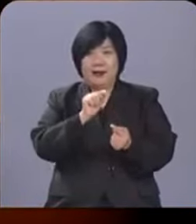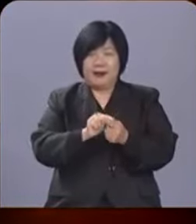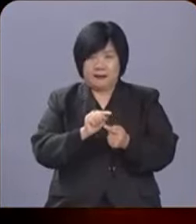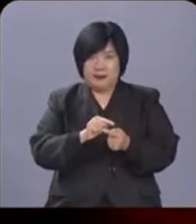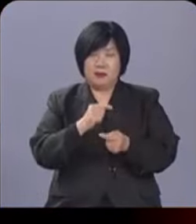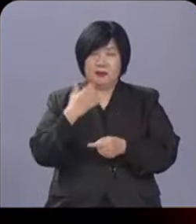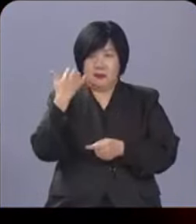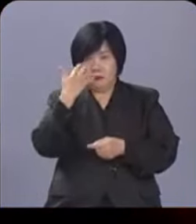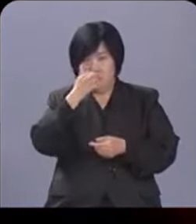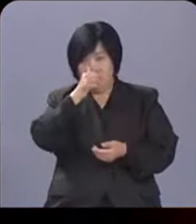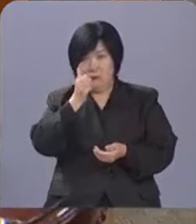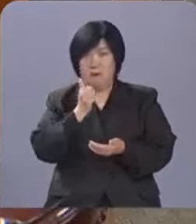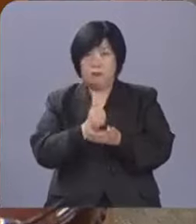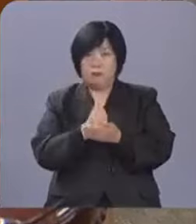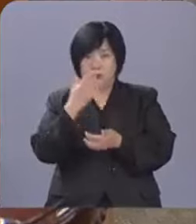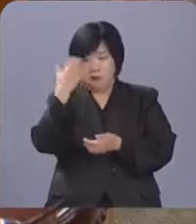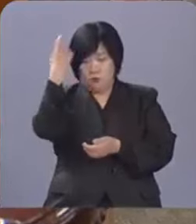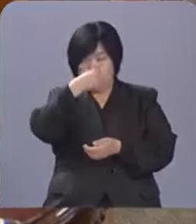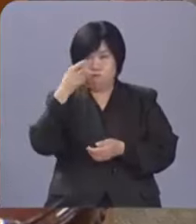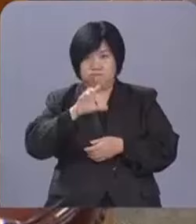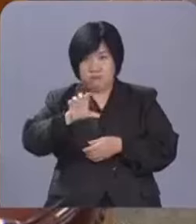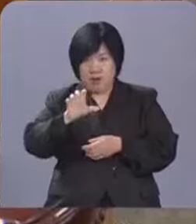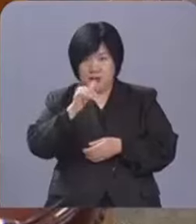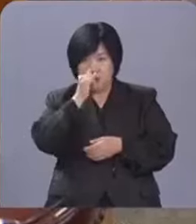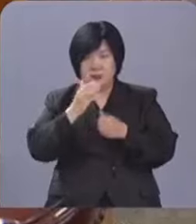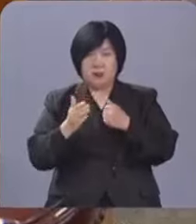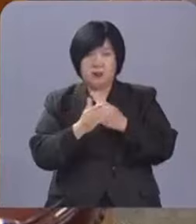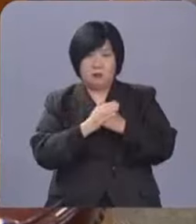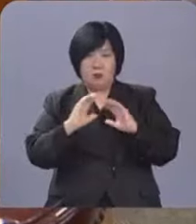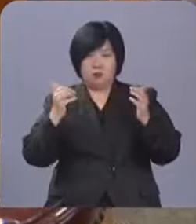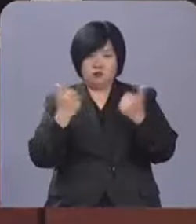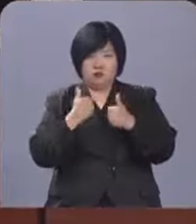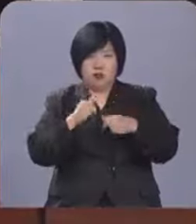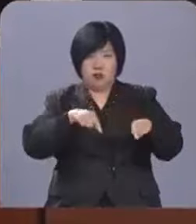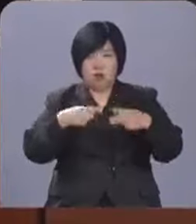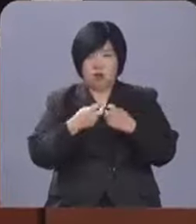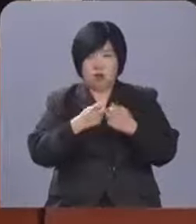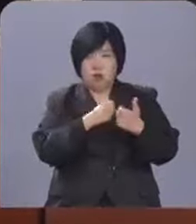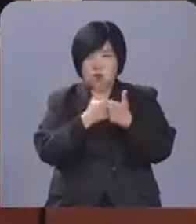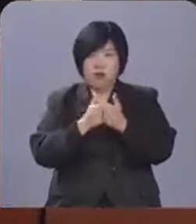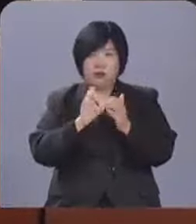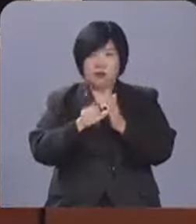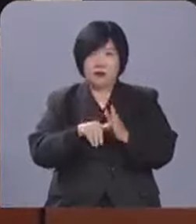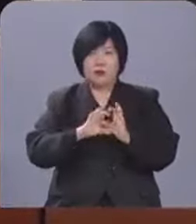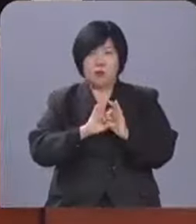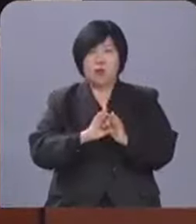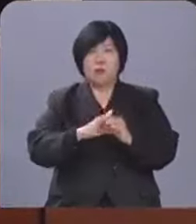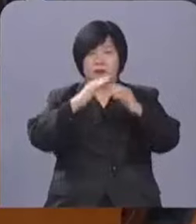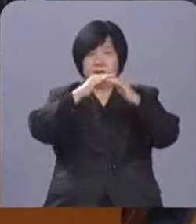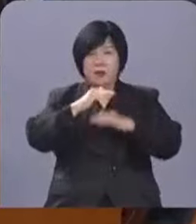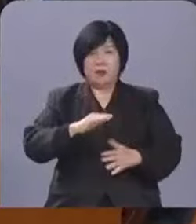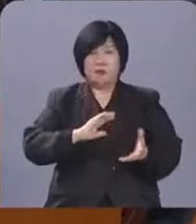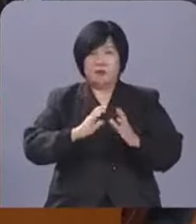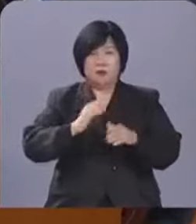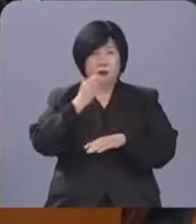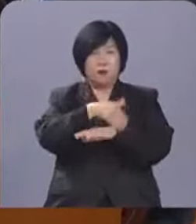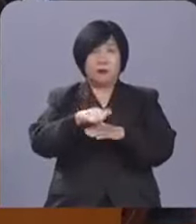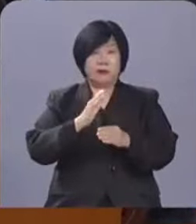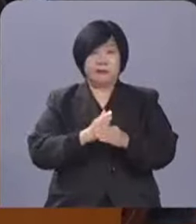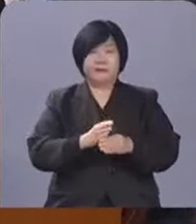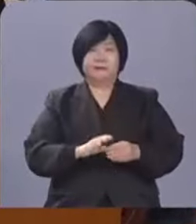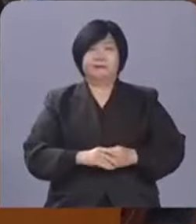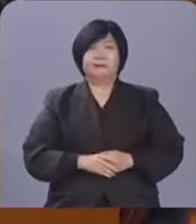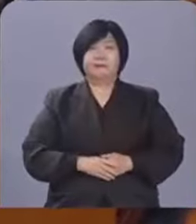범죄가 다르고 있는 가운데 국회는 다음 주 행정안전 위원회 정책 회의에서 관련 사안을 논의할 예정입니다 KBS 뉴스